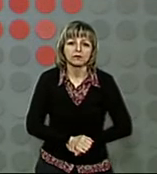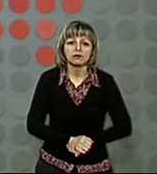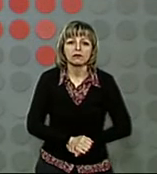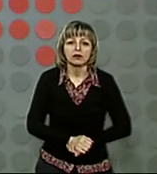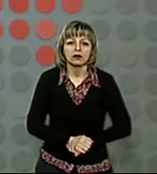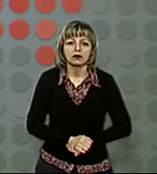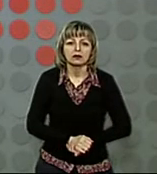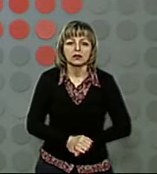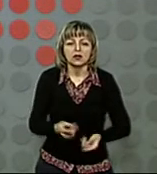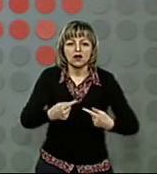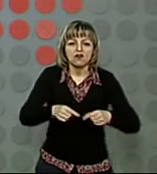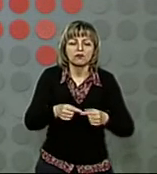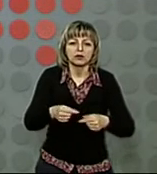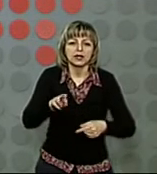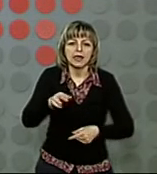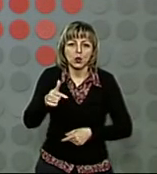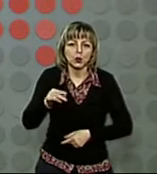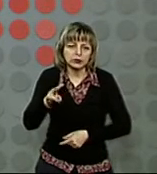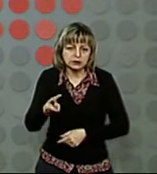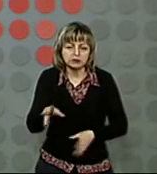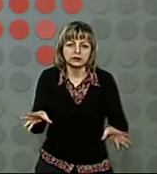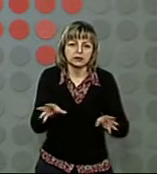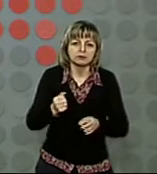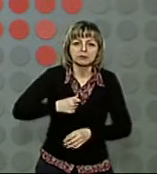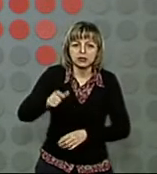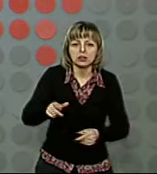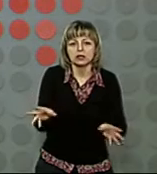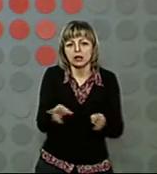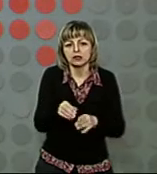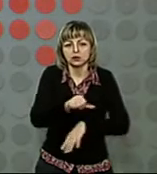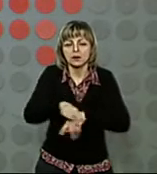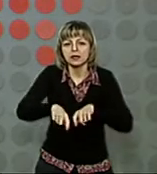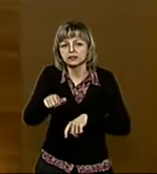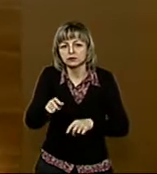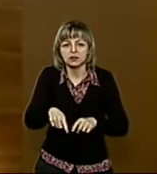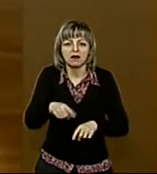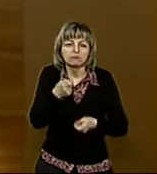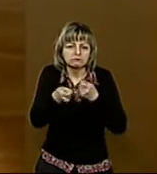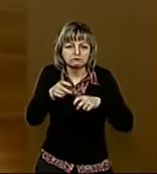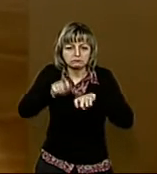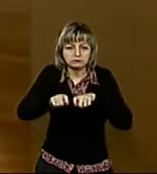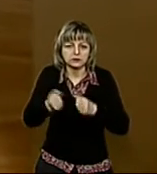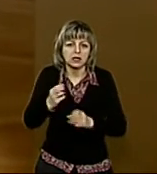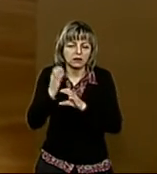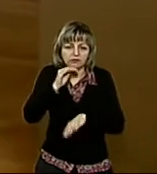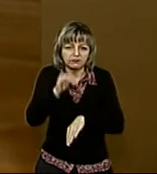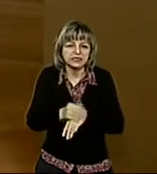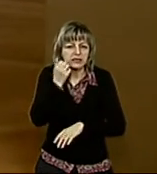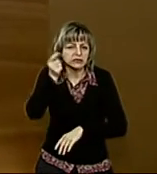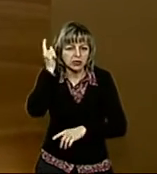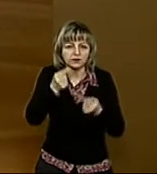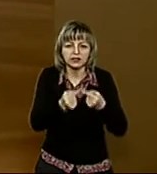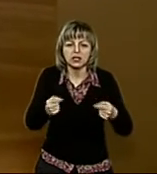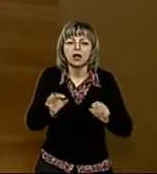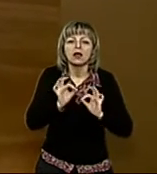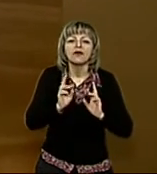У пункті пропуску Ягодин волинські прикордонники спільно із митниками під час поглибленого огляду одного з авто виявили старовинні речі. Як